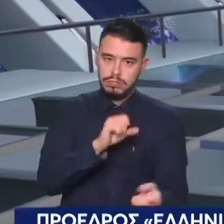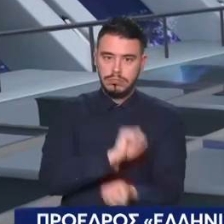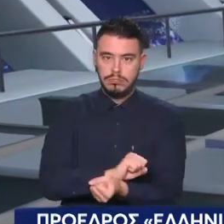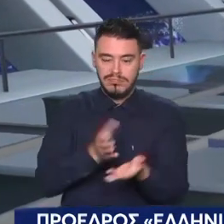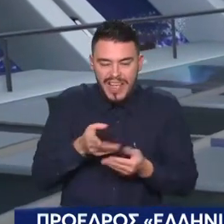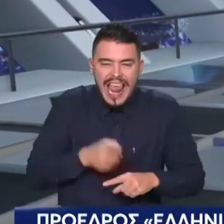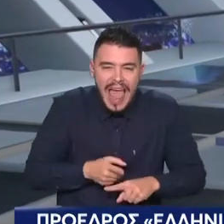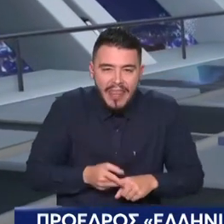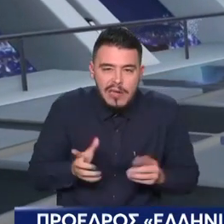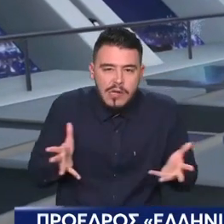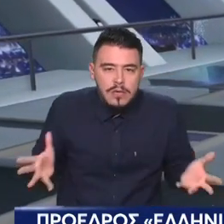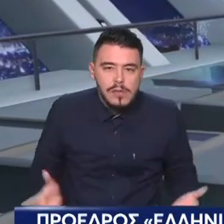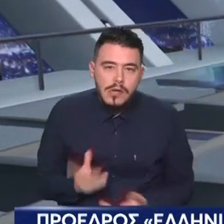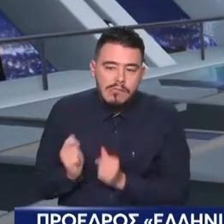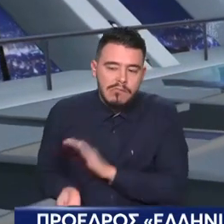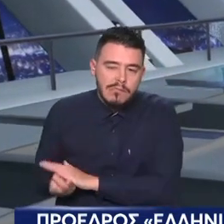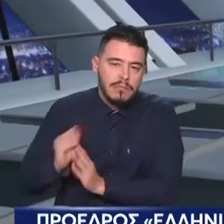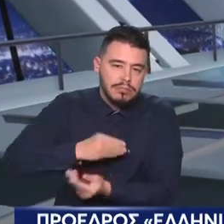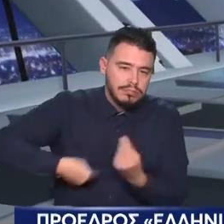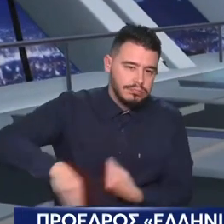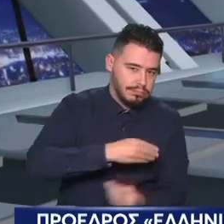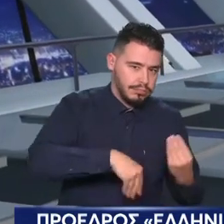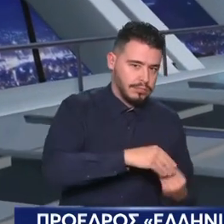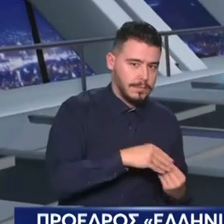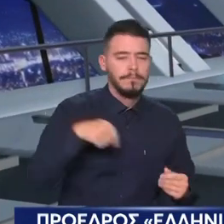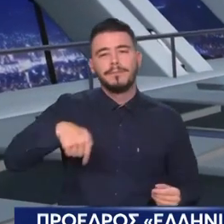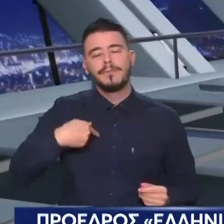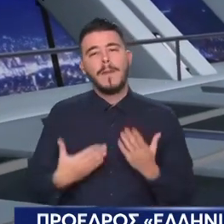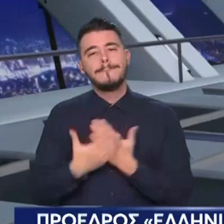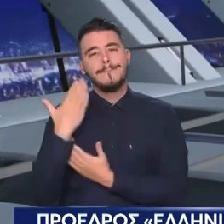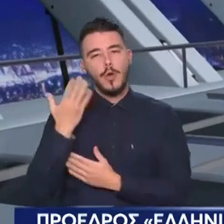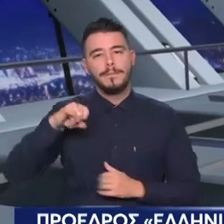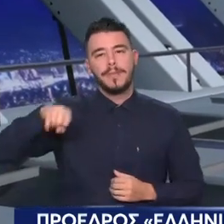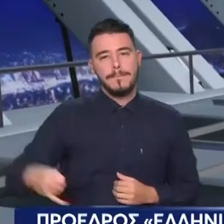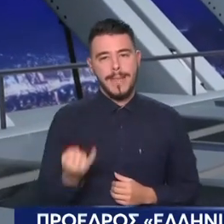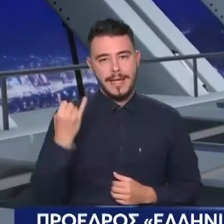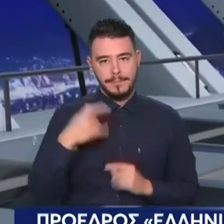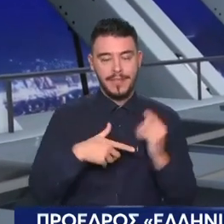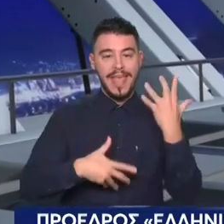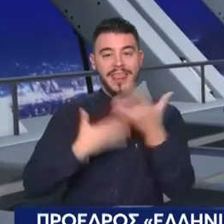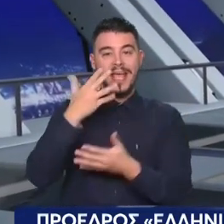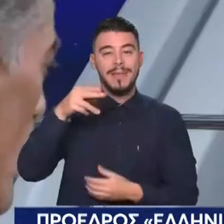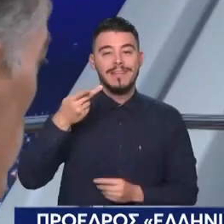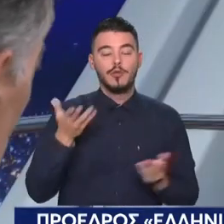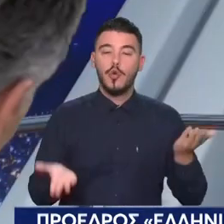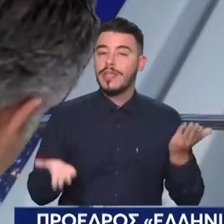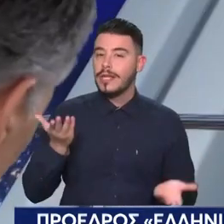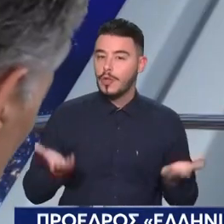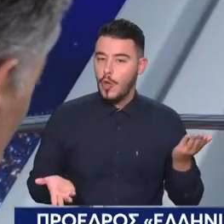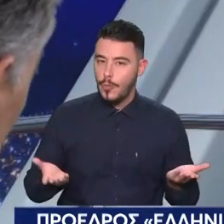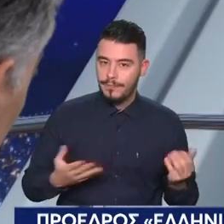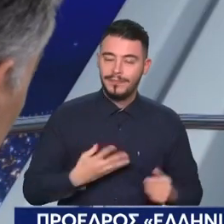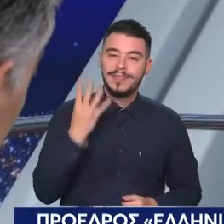Ναι. Και τα χειρότερα ποια είναι. Να σου πω τώρα. Σήμερα το πρωί πήγα να πάρω μέλι. 15 ευρώ το κιλό μέλι. Έχει αυξηθεί πάρα πολύ. Είναι το από τα 4 αυγά